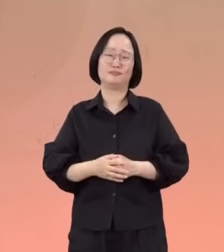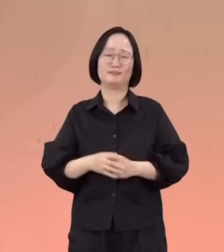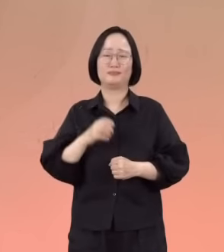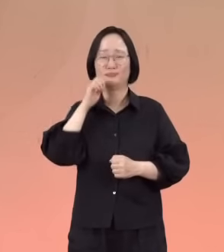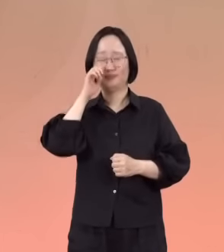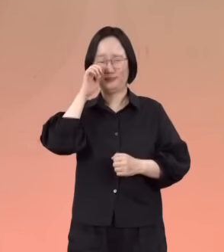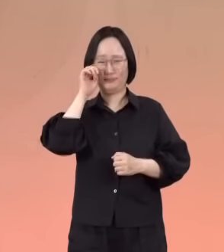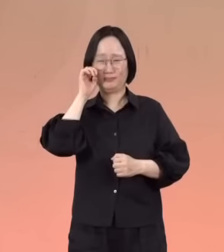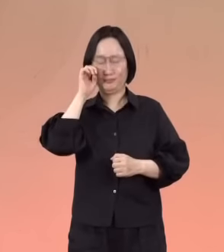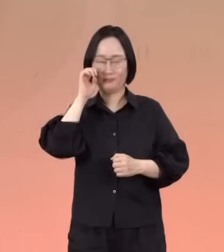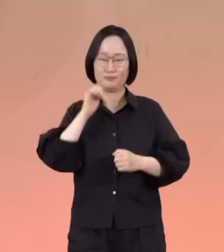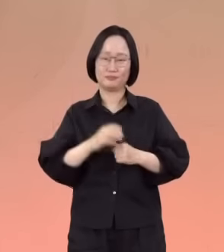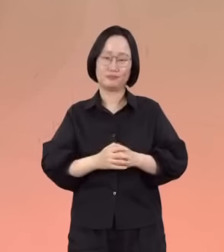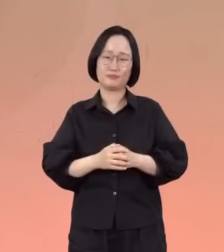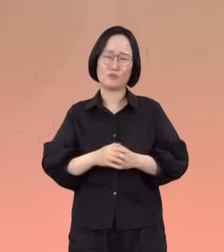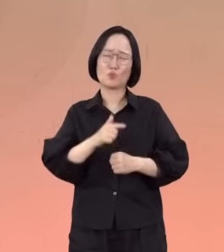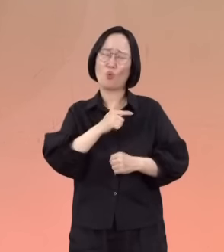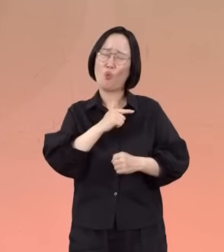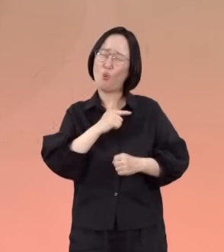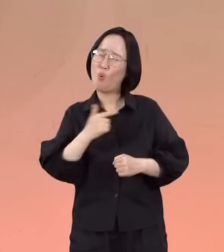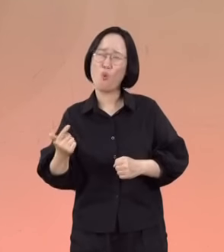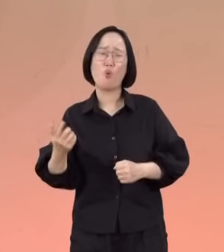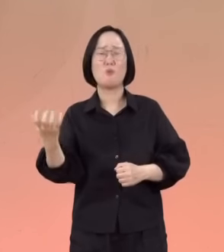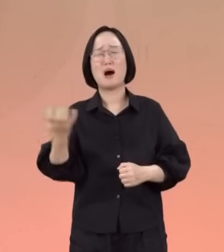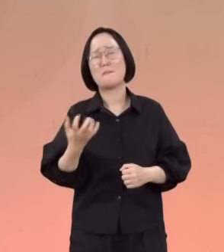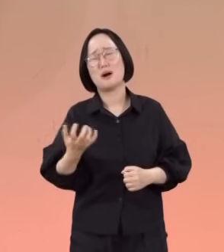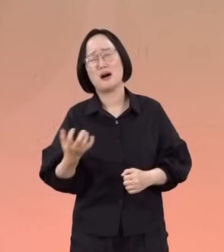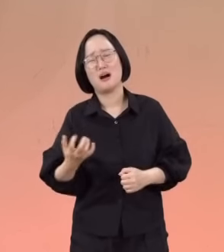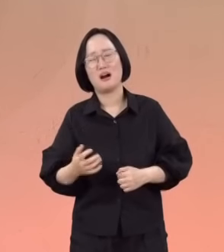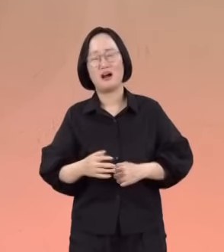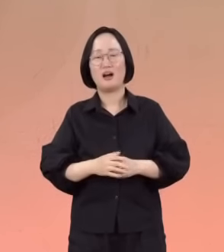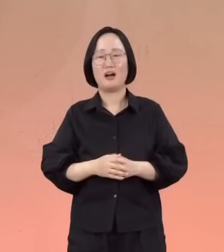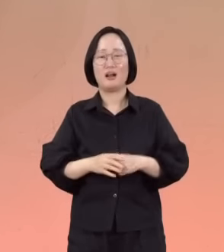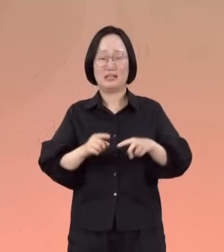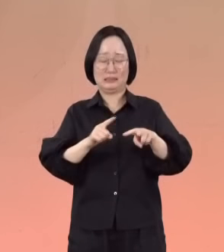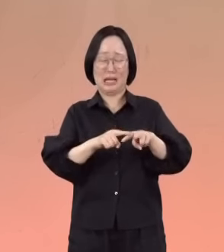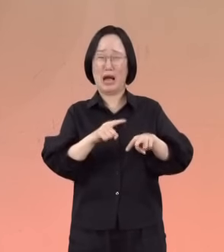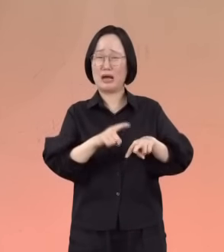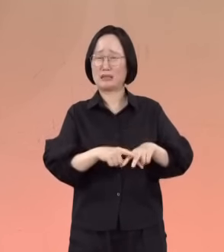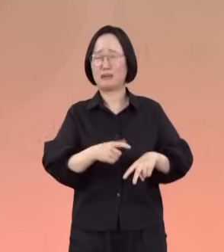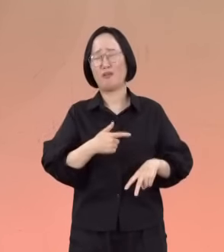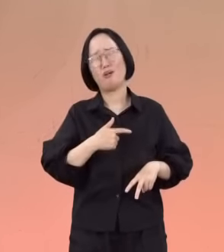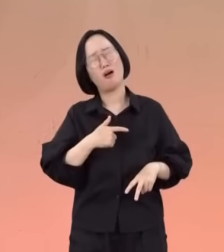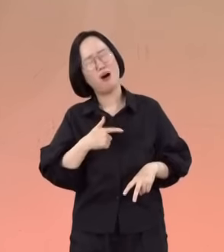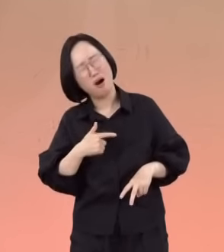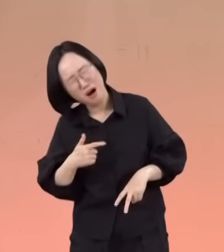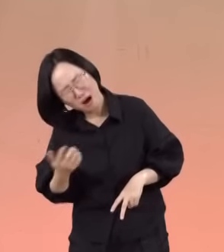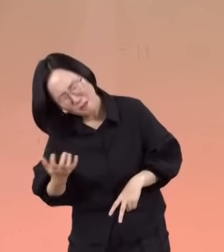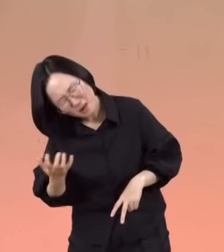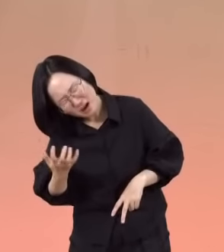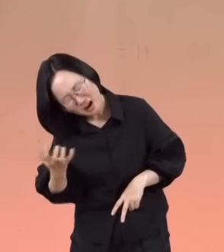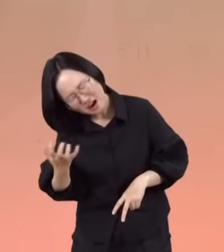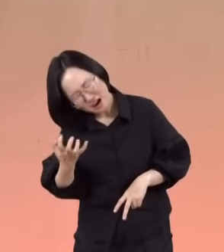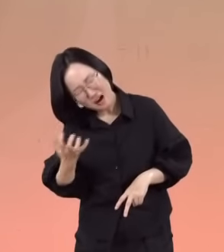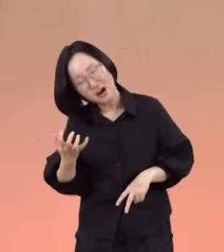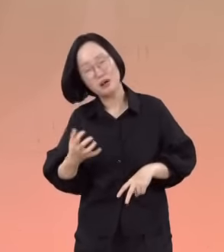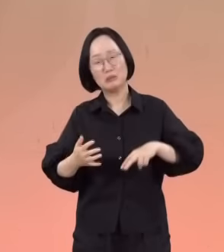있잖아요 아 울고 싶어라 그거 있잖아요 으 이렇게 막 울고 싶은